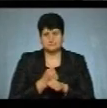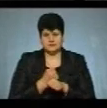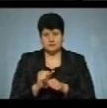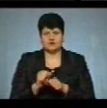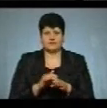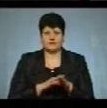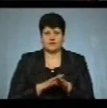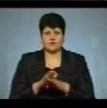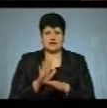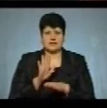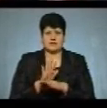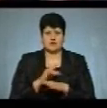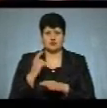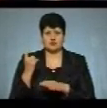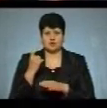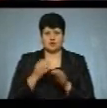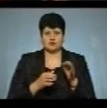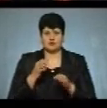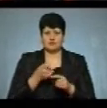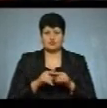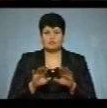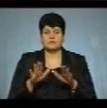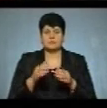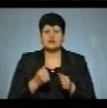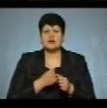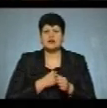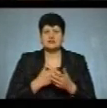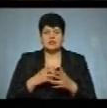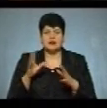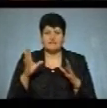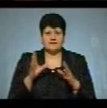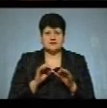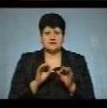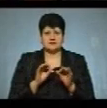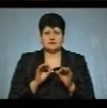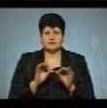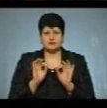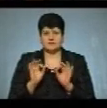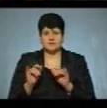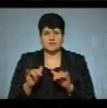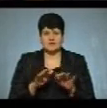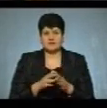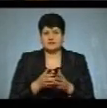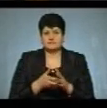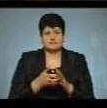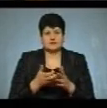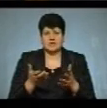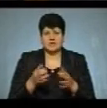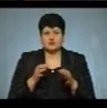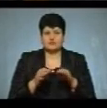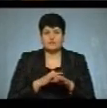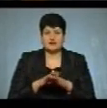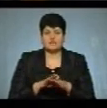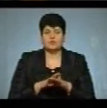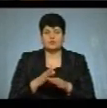виконання наказу господарського суду. В даному випадку, на жаль, всі легітимні дії вичерпані, і судовий виконавець виконує свою